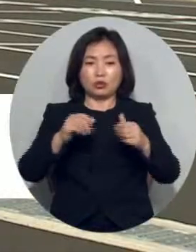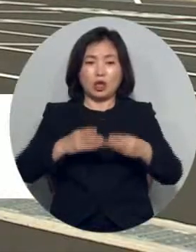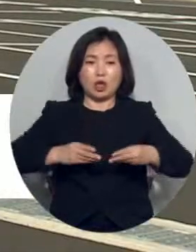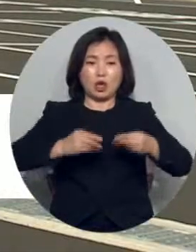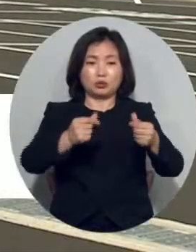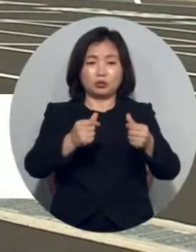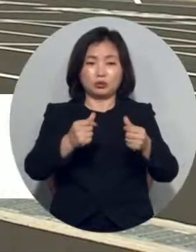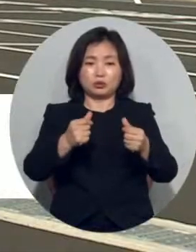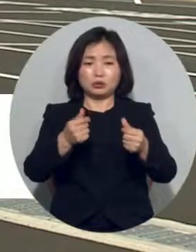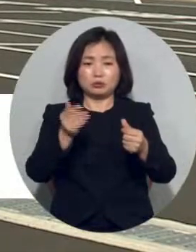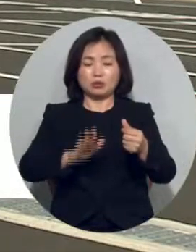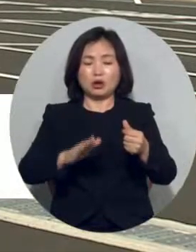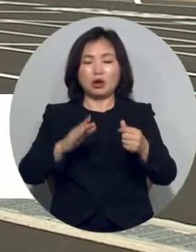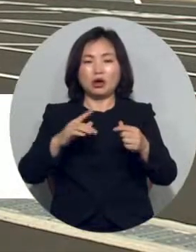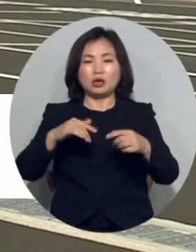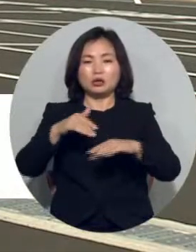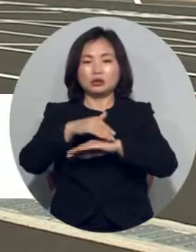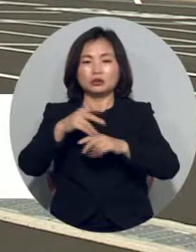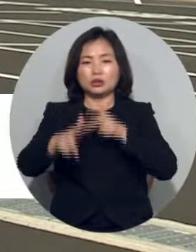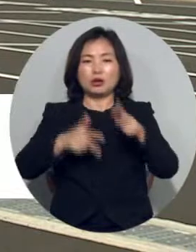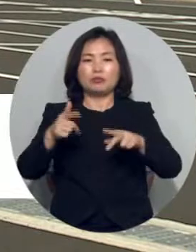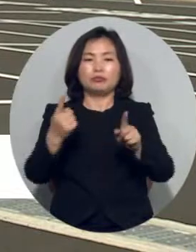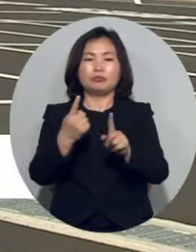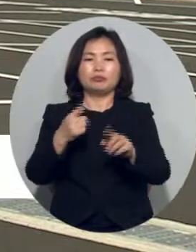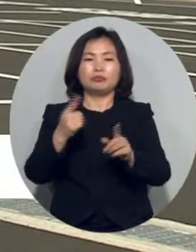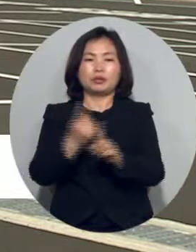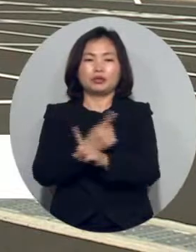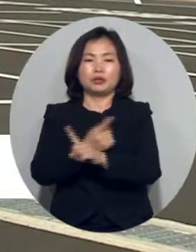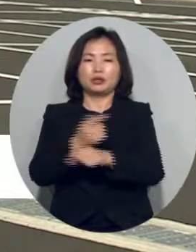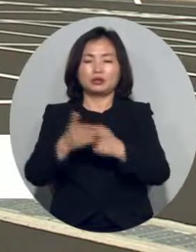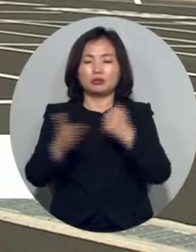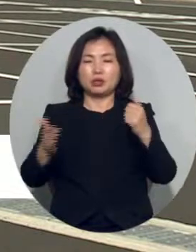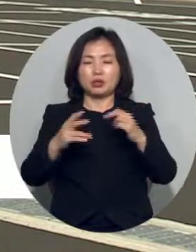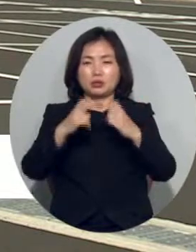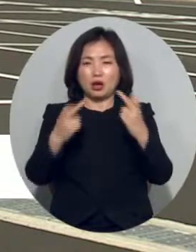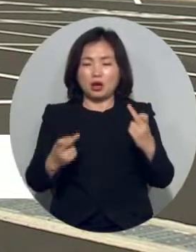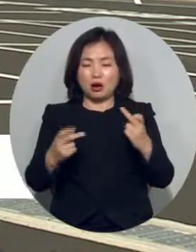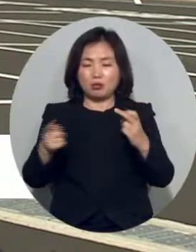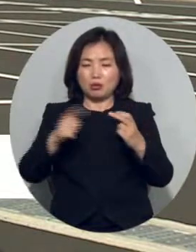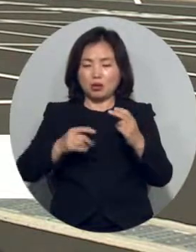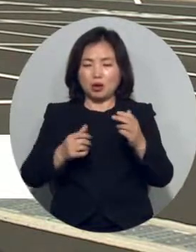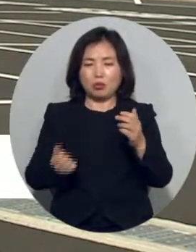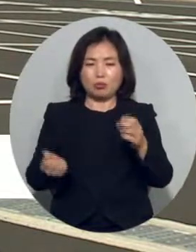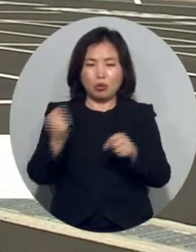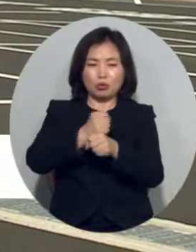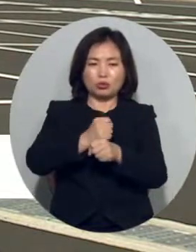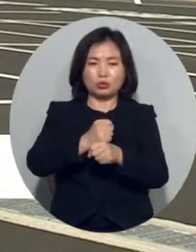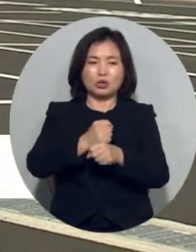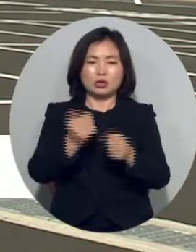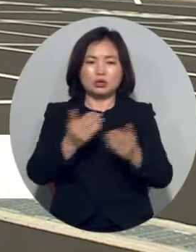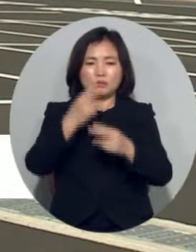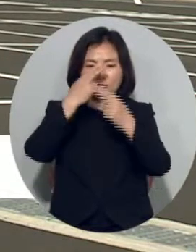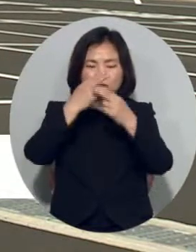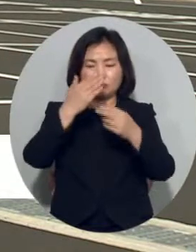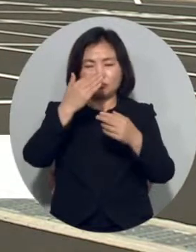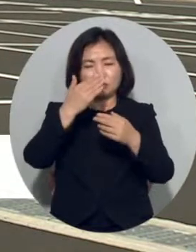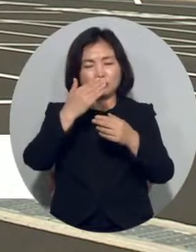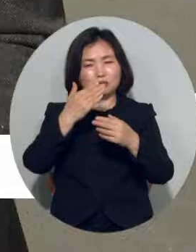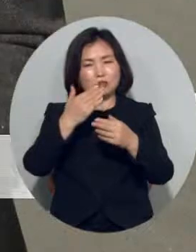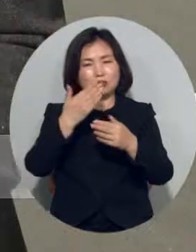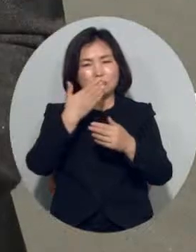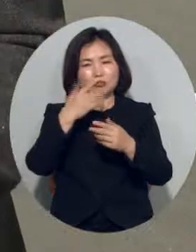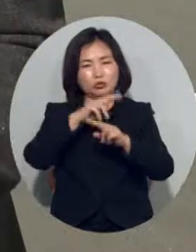있지만 변경 승인되면서 사업 부지에 편입됐고 부지에 편입된 부분은 산지 복구 의무 면제할 수 있기 때문에 특혜 의혹은